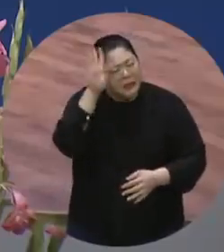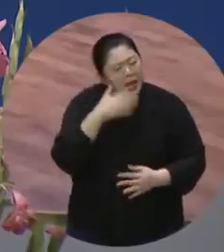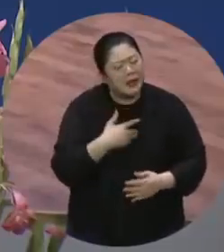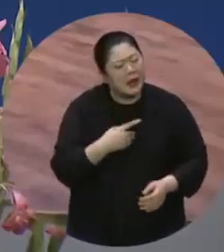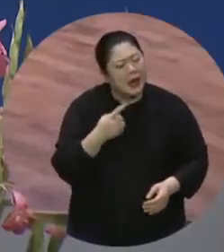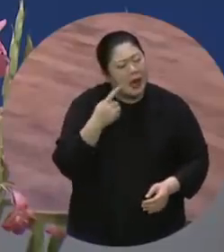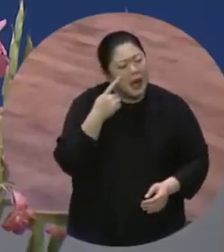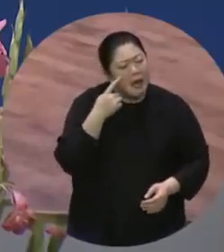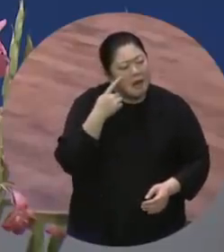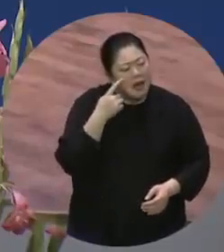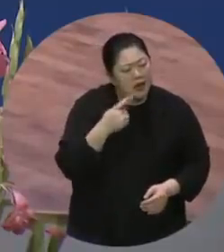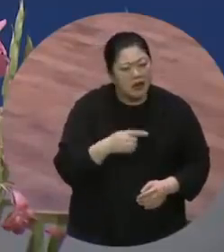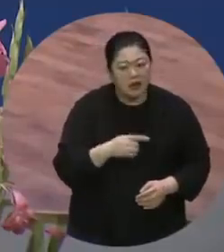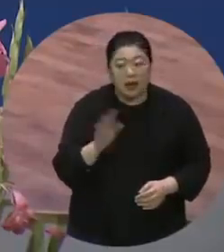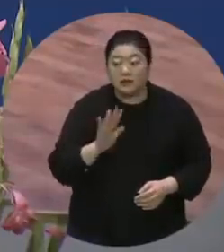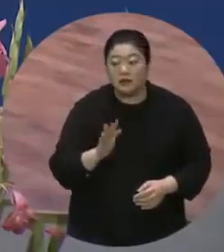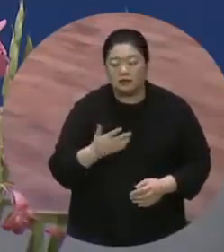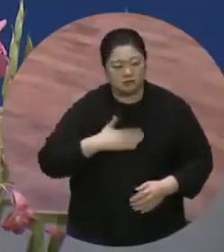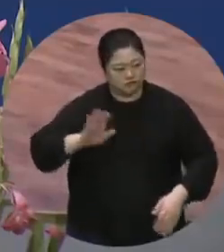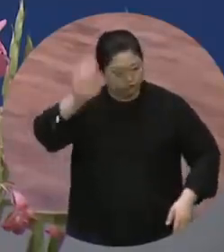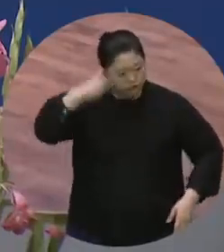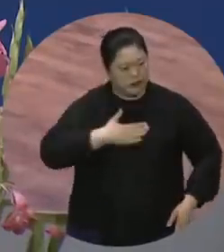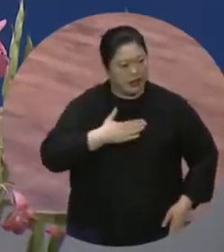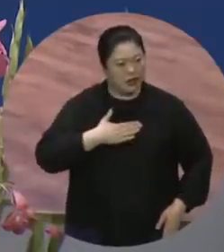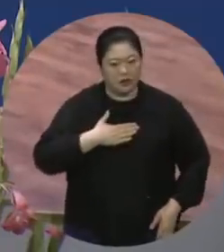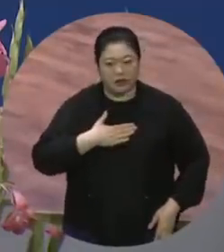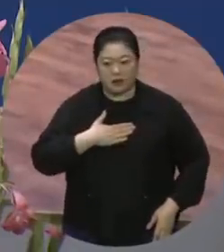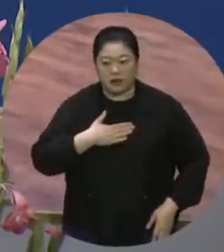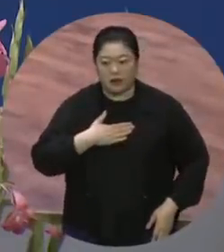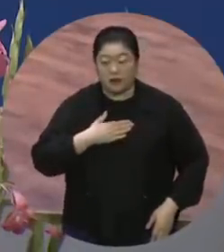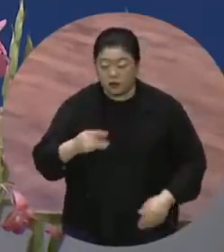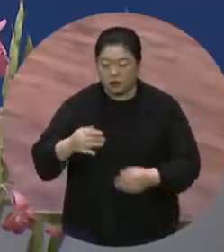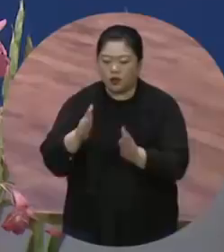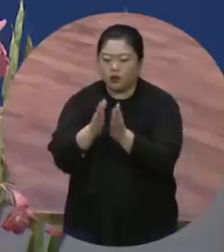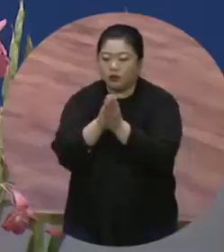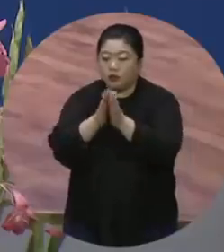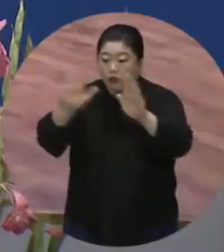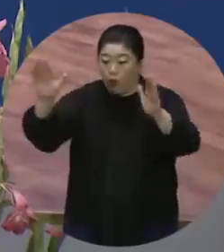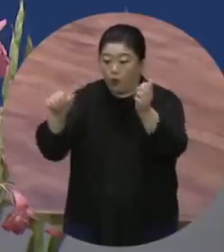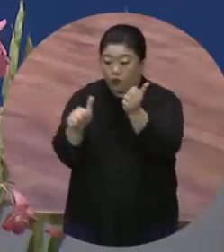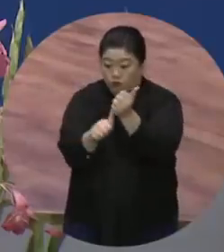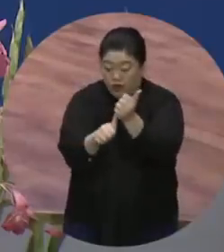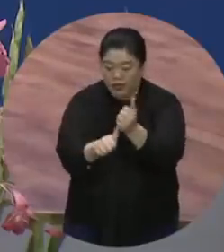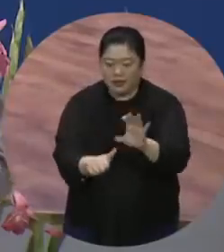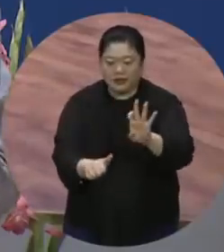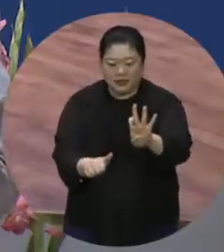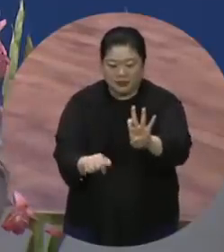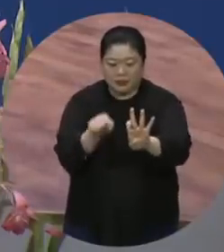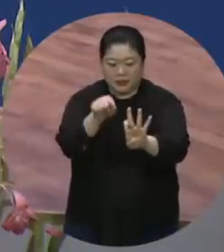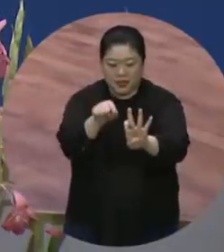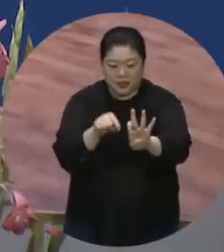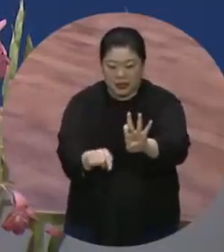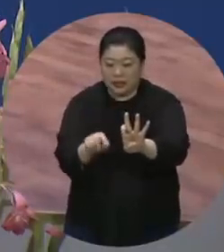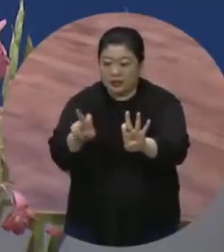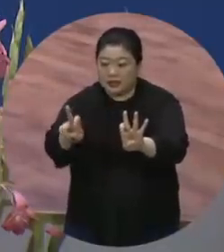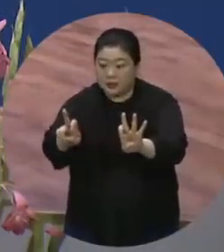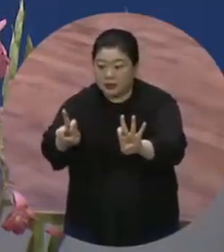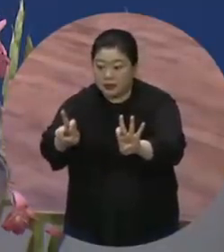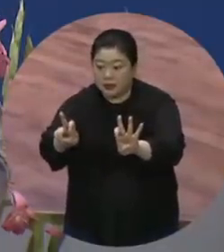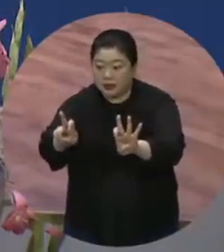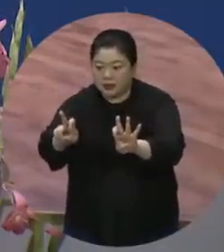집 가서 한번 읽어보시기 바랍니다. 여호수아 14장 12절 한번 14장 12절 한번 읽어보세요.